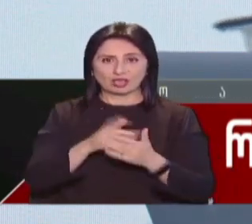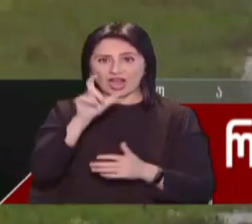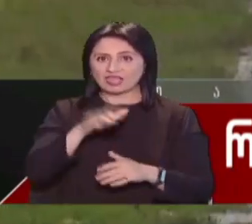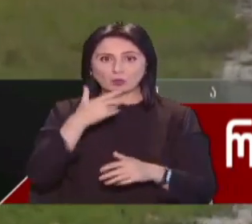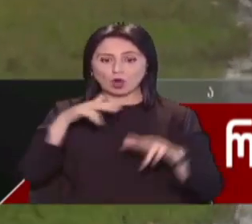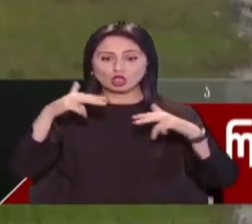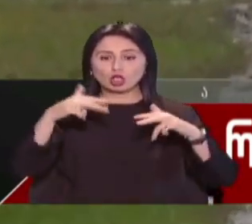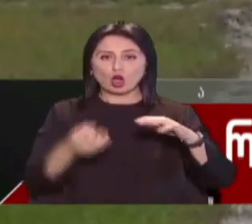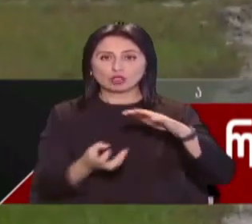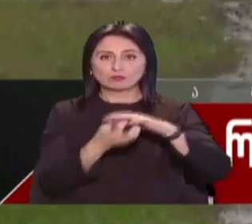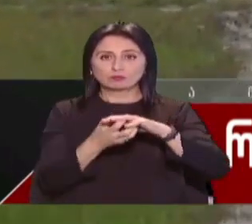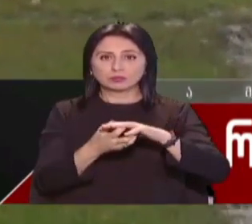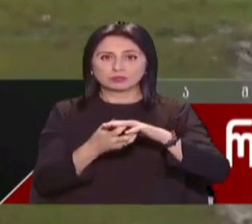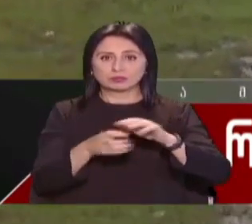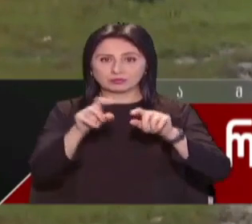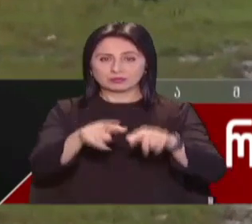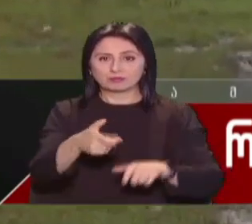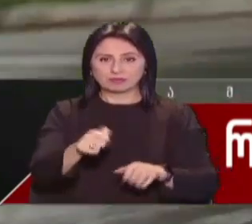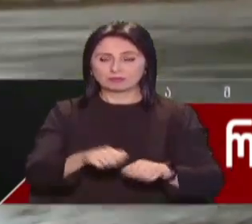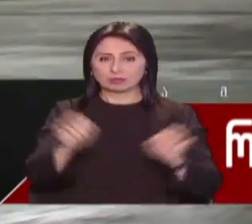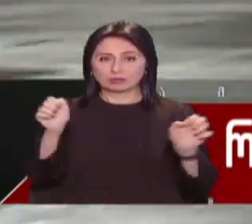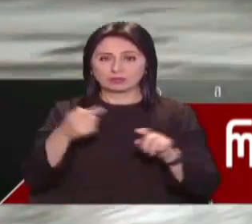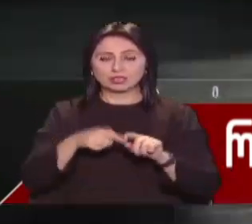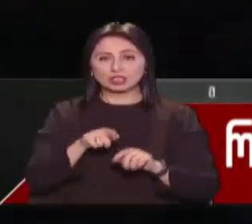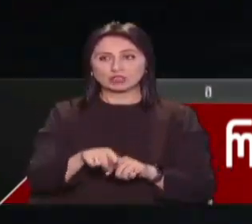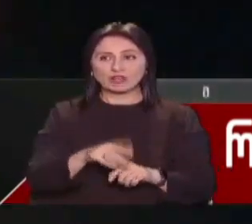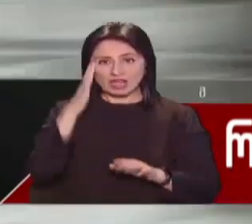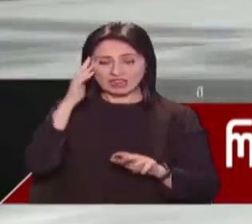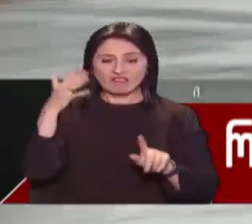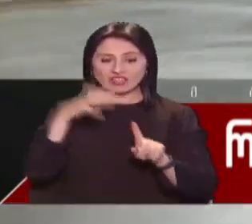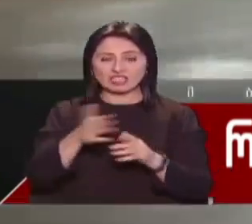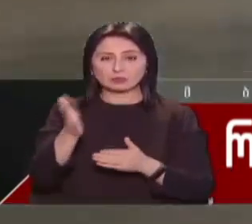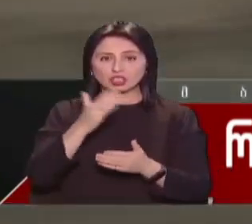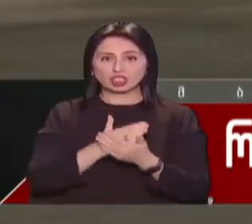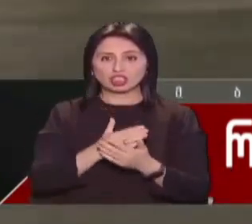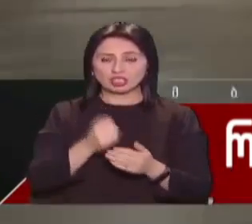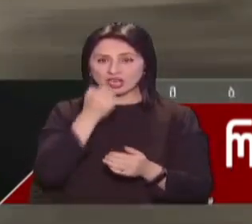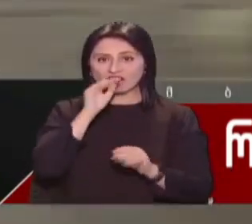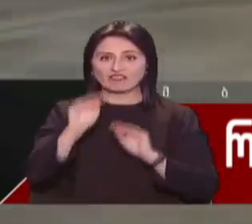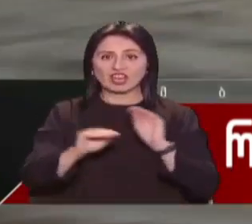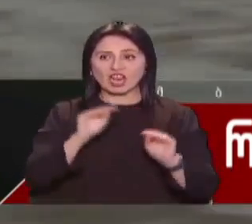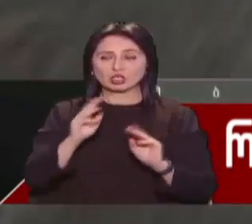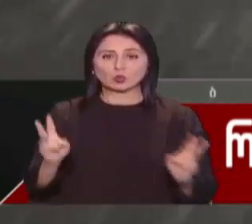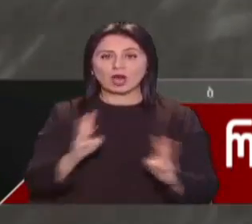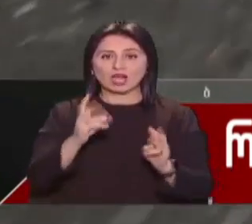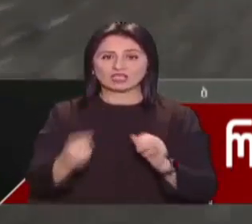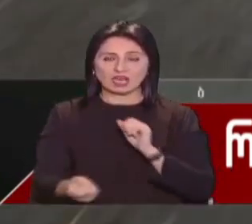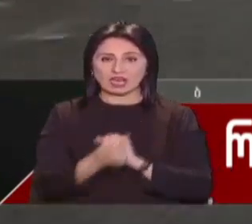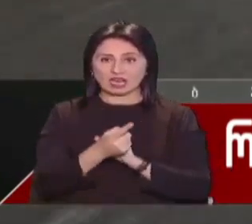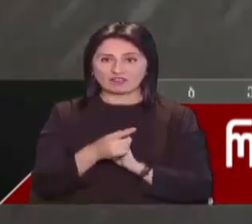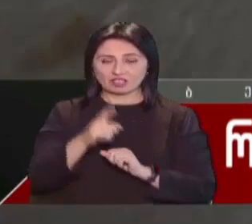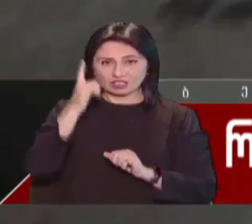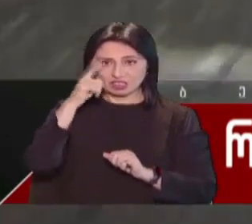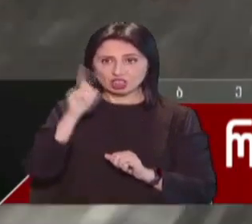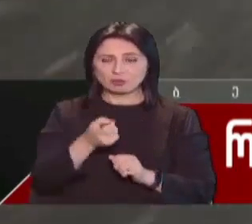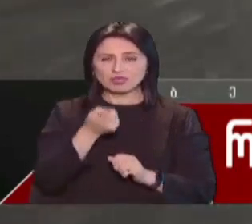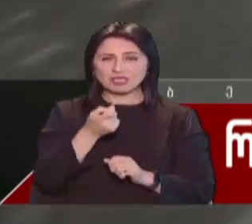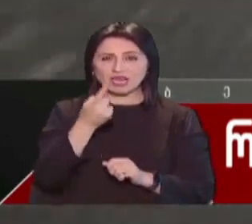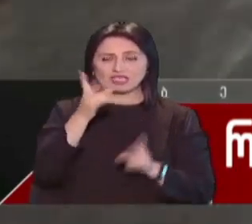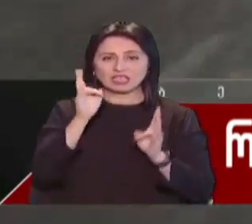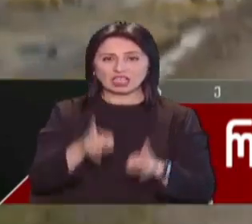samkhedro administratsiis khamzvanelze daqronobit avtseleps. Mis sitkmit tavdasqvis shedegad infrastrukturul obyektebshi khanzari gachda. Tsnobilia sum tsire